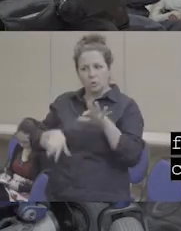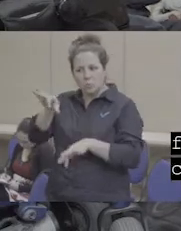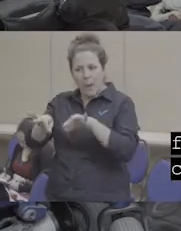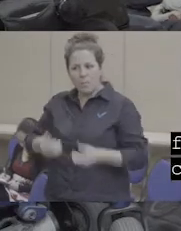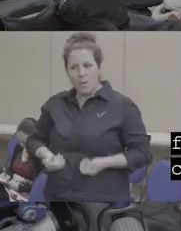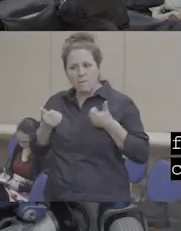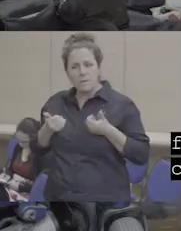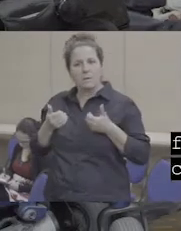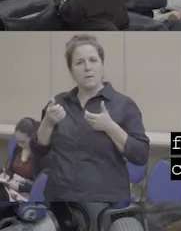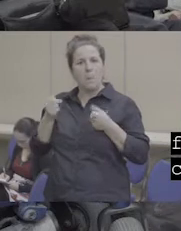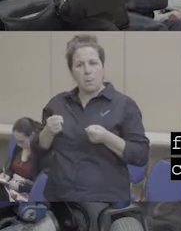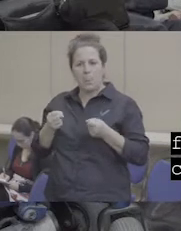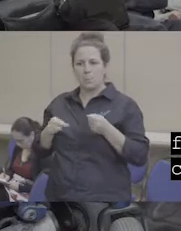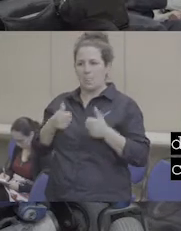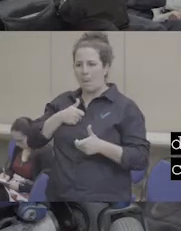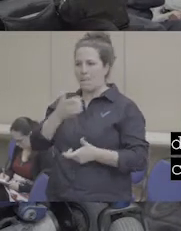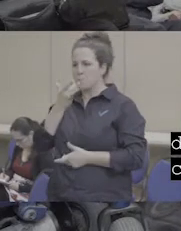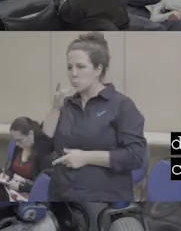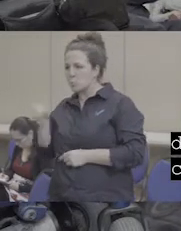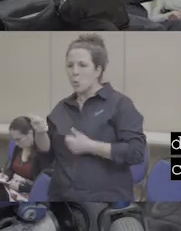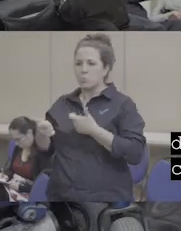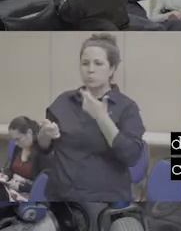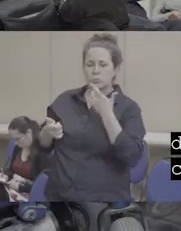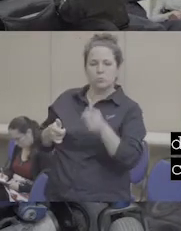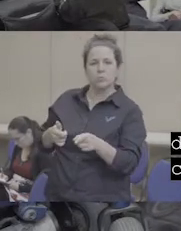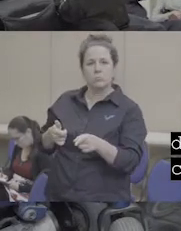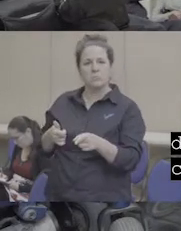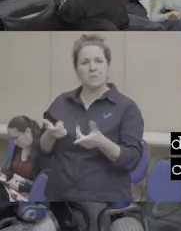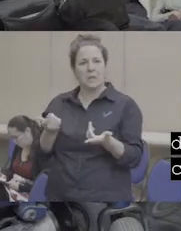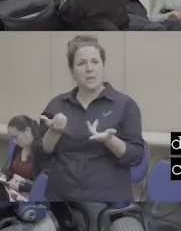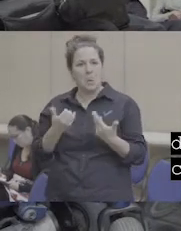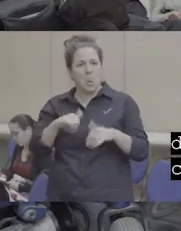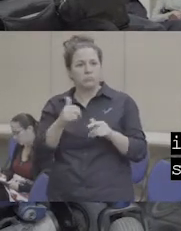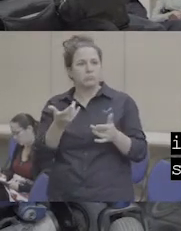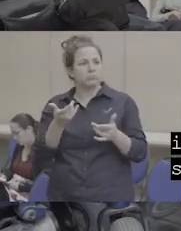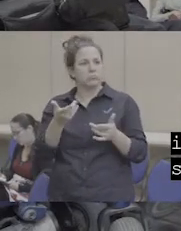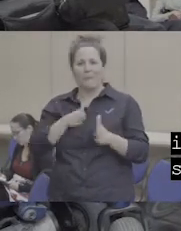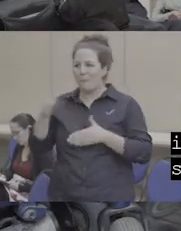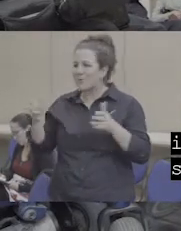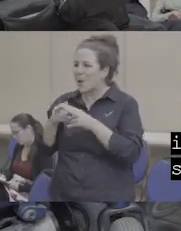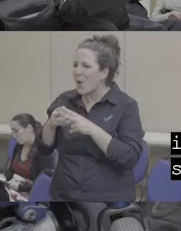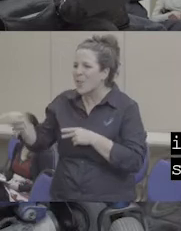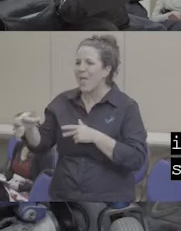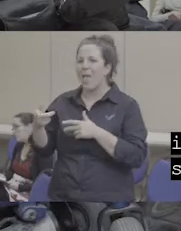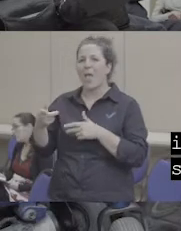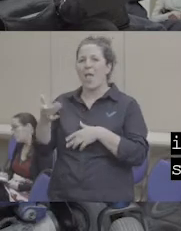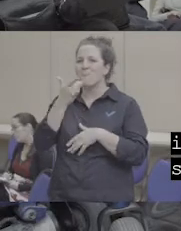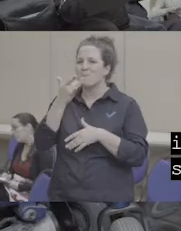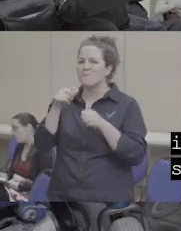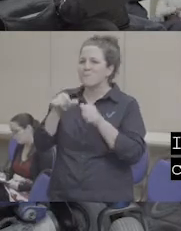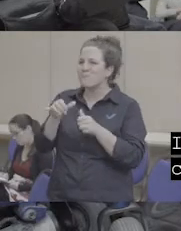faire ces choix de vie-là, puis continuer à évoluer dans un environnement où bien, ils connaissent leurs voisins, ils connaissent commerce,